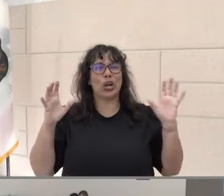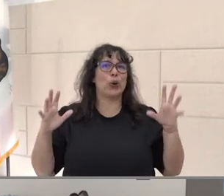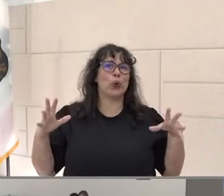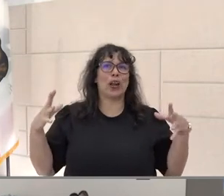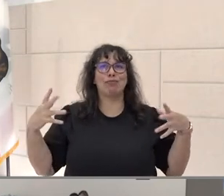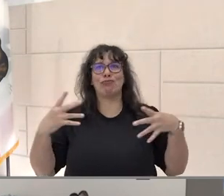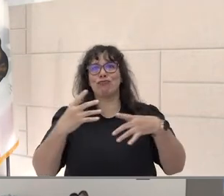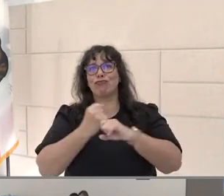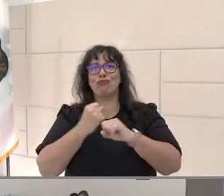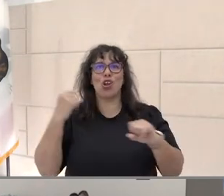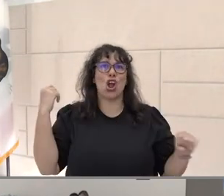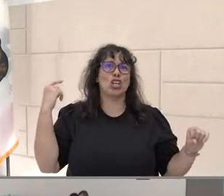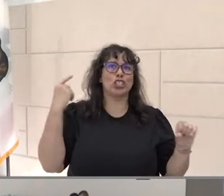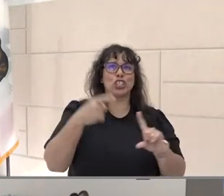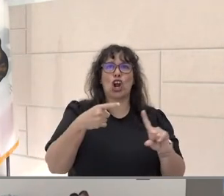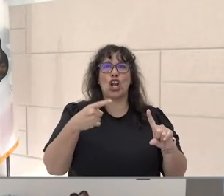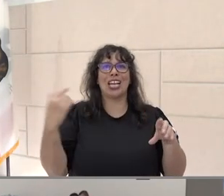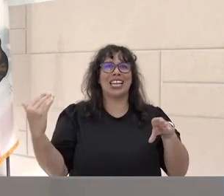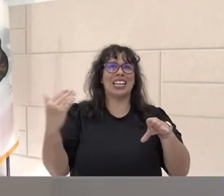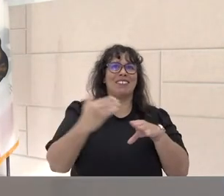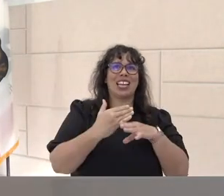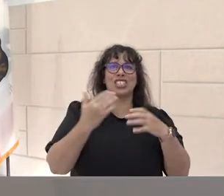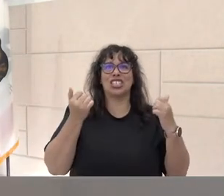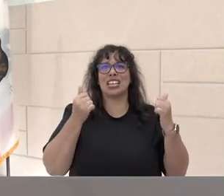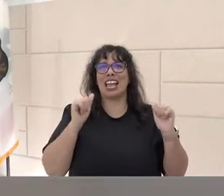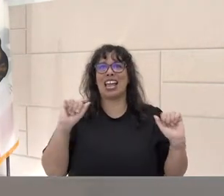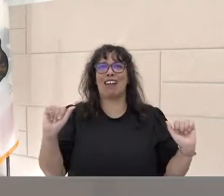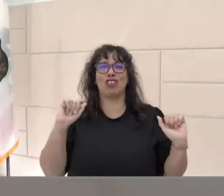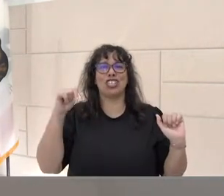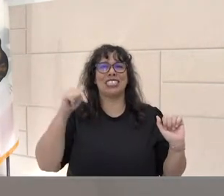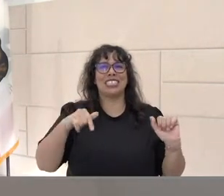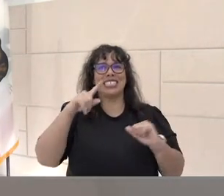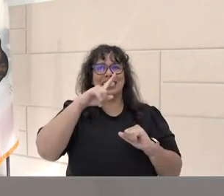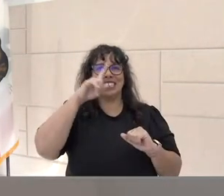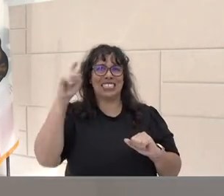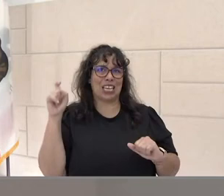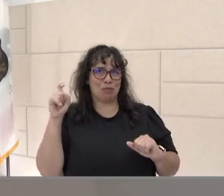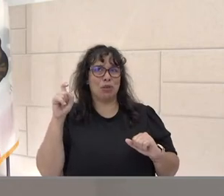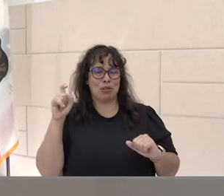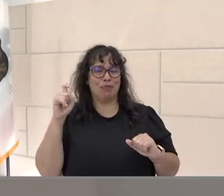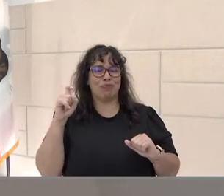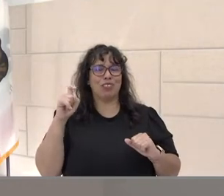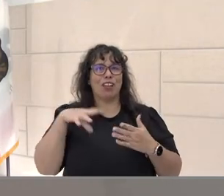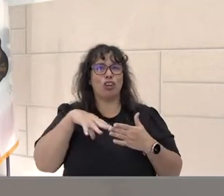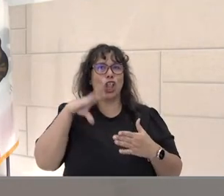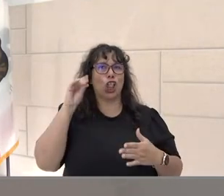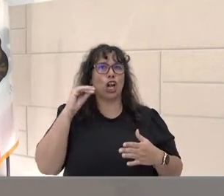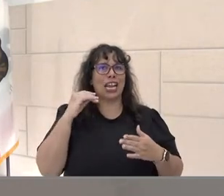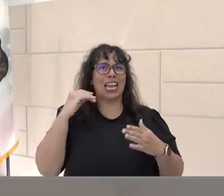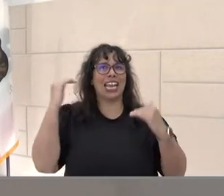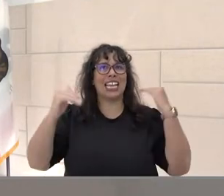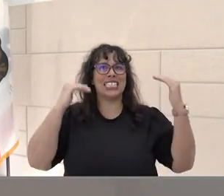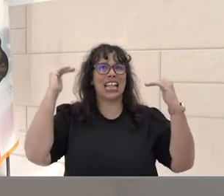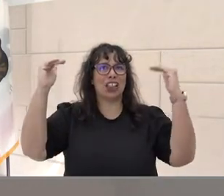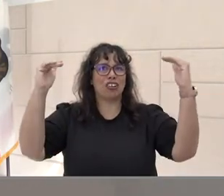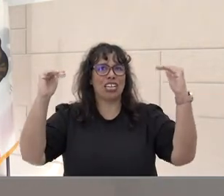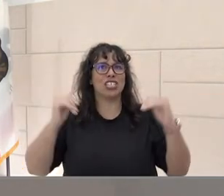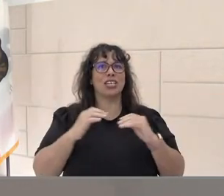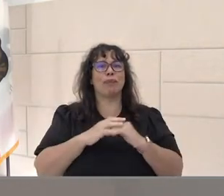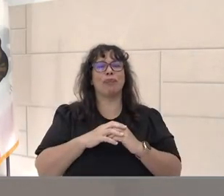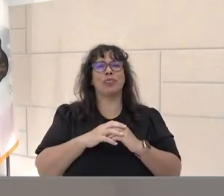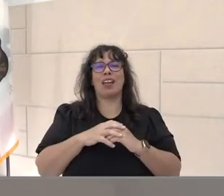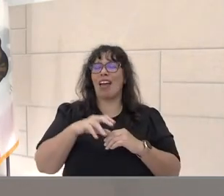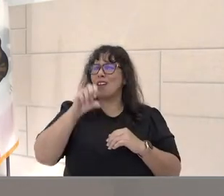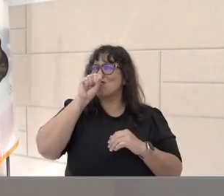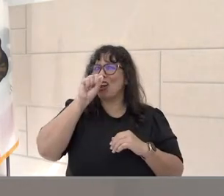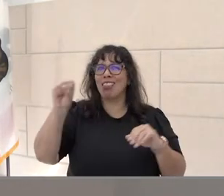សប្បាយចិត្តនឹងបានស្ដាប់នៅអ្វីដែលយើងបានប្រកាសជាកម្មវិធីសាមើដើម្បីបង្រៀន